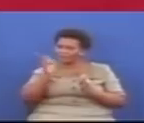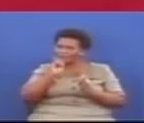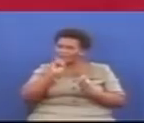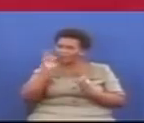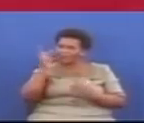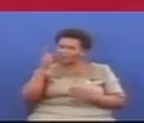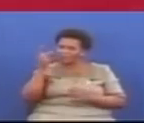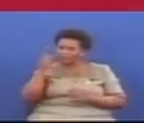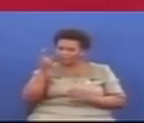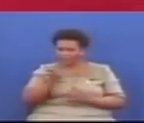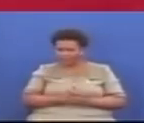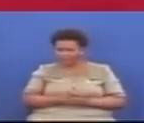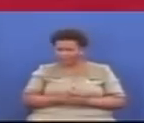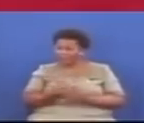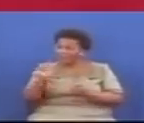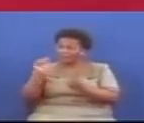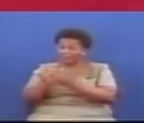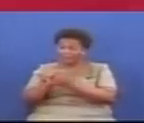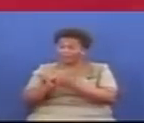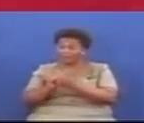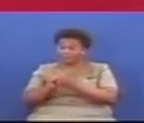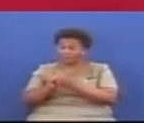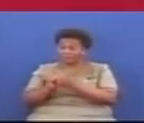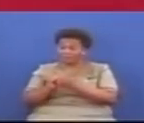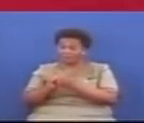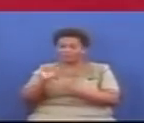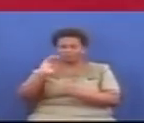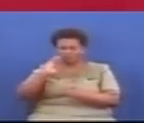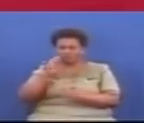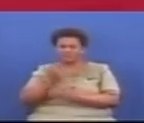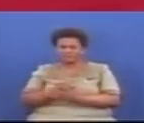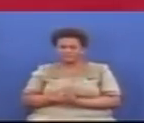Swala zuri na swala muhimu kama ifuatavyo.